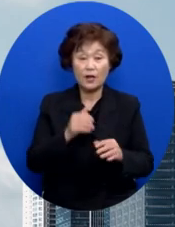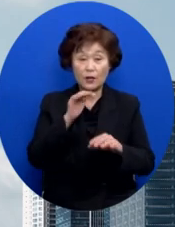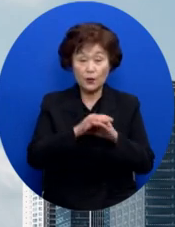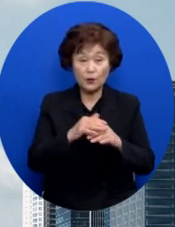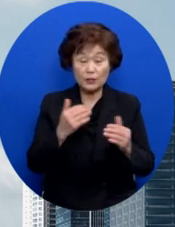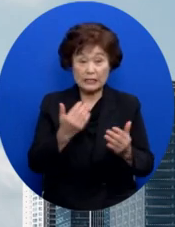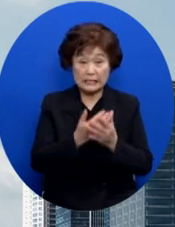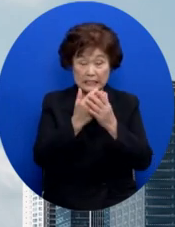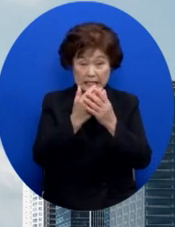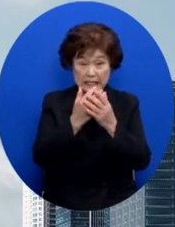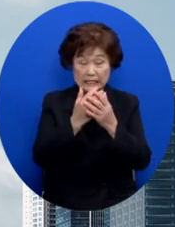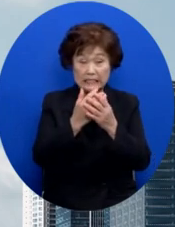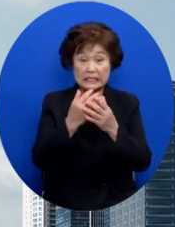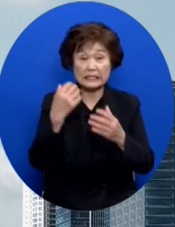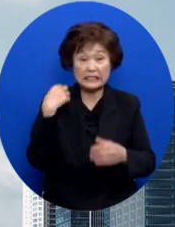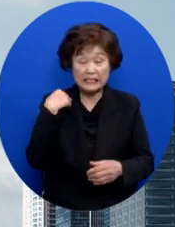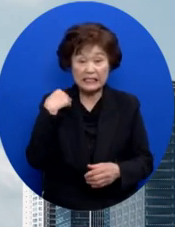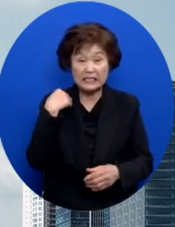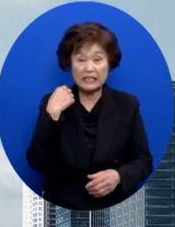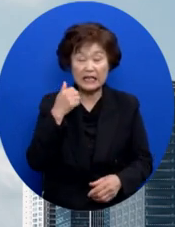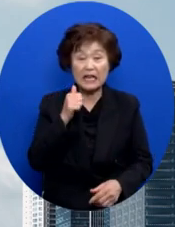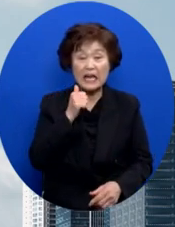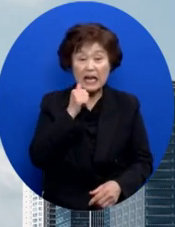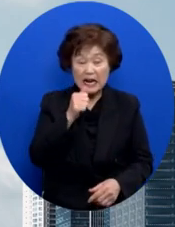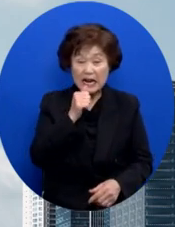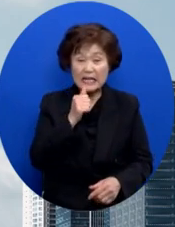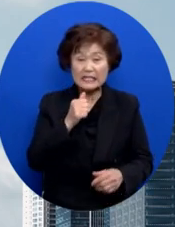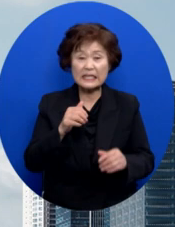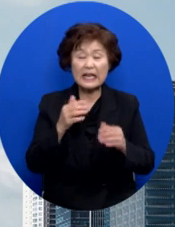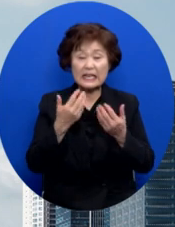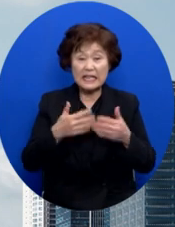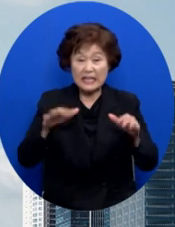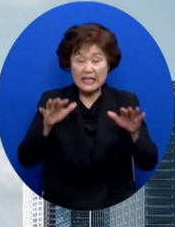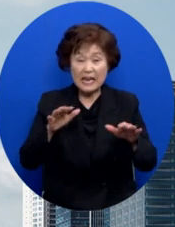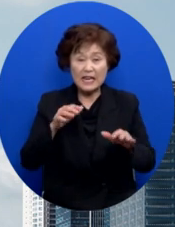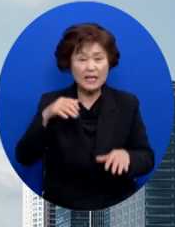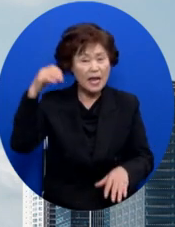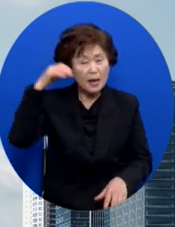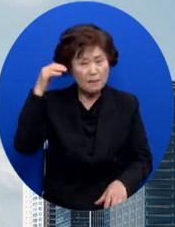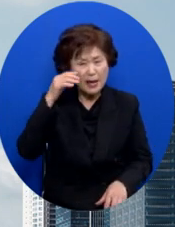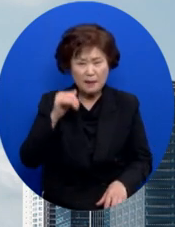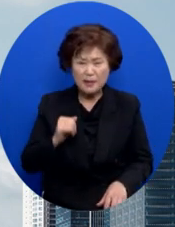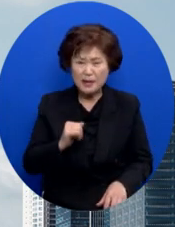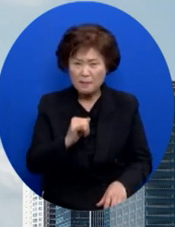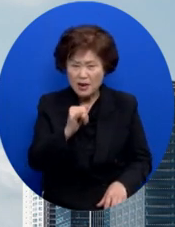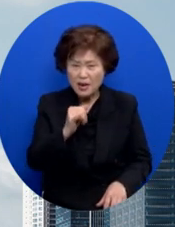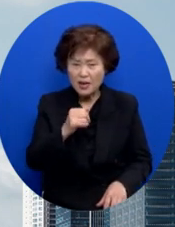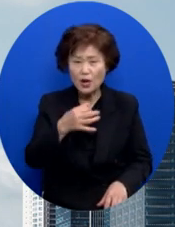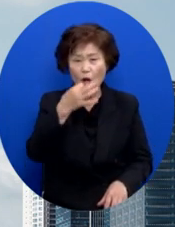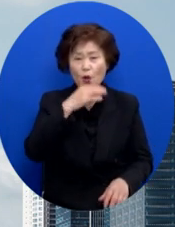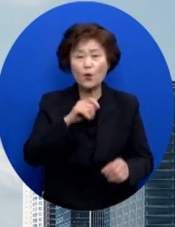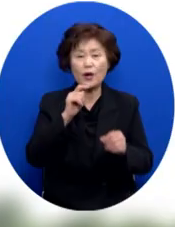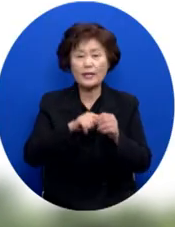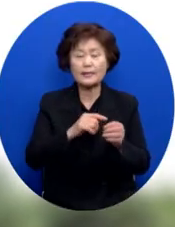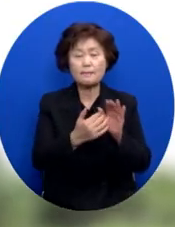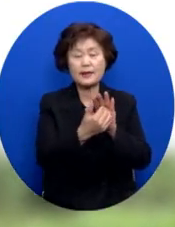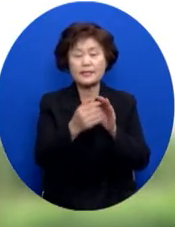농촌진흥청이 갈색날개 매미충을 효과적으로 방지할 수 있는 종합관리 방법을 확립해 제시했습니다.